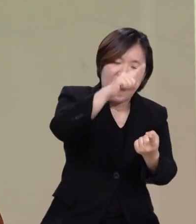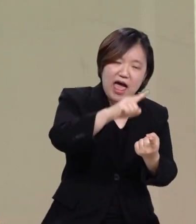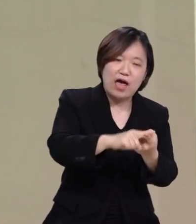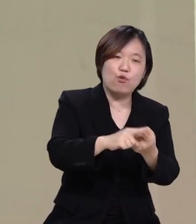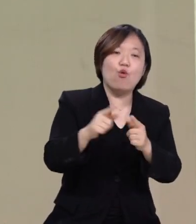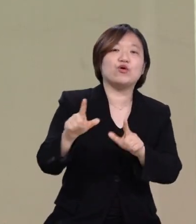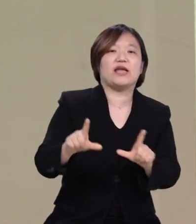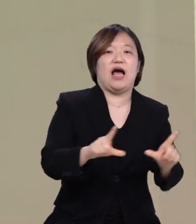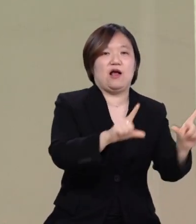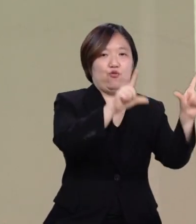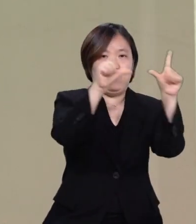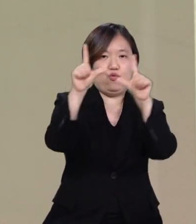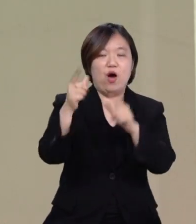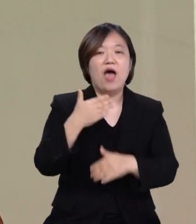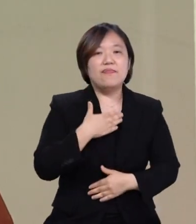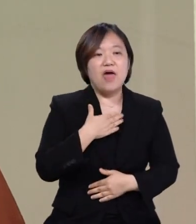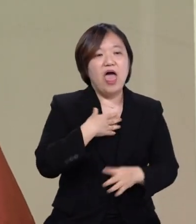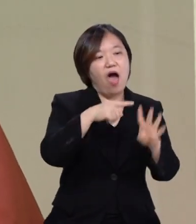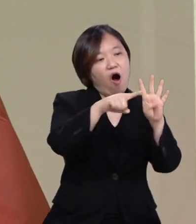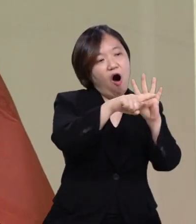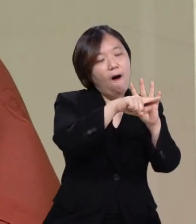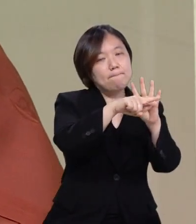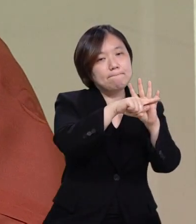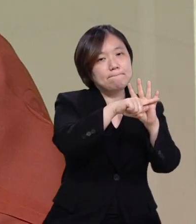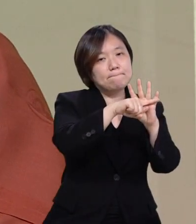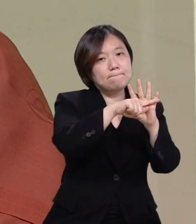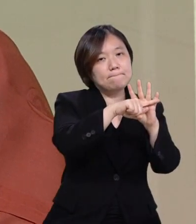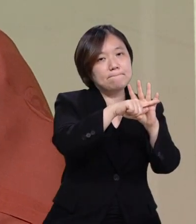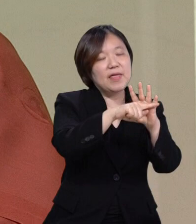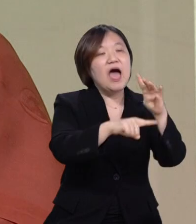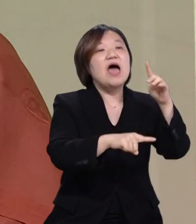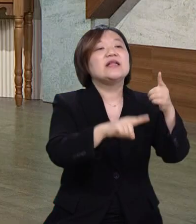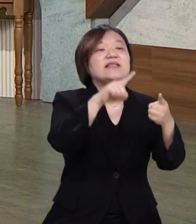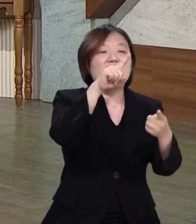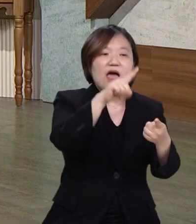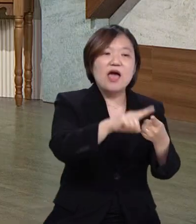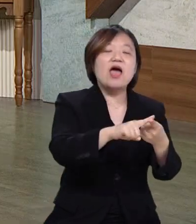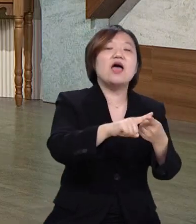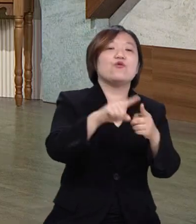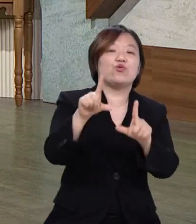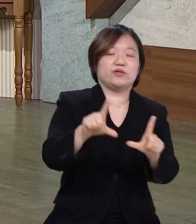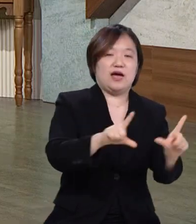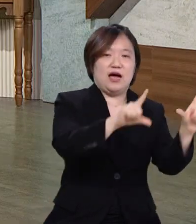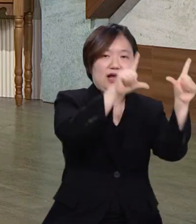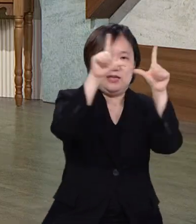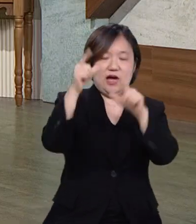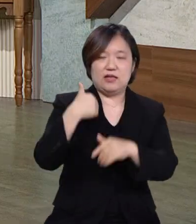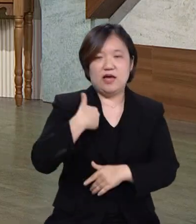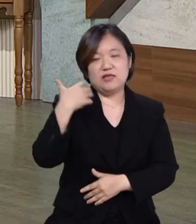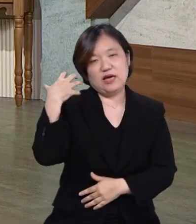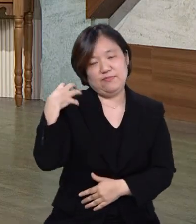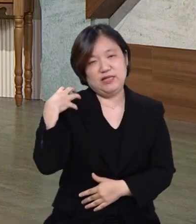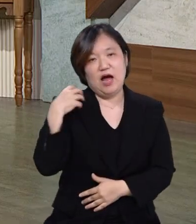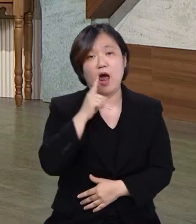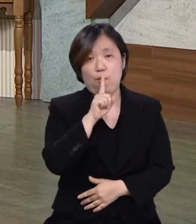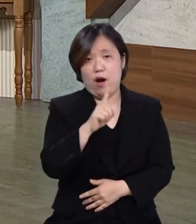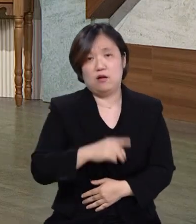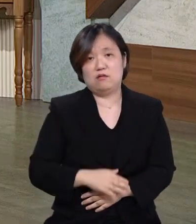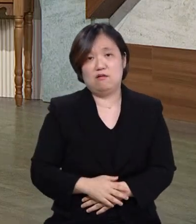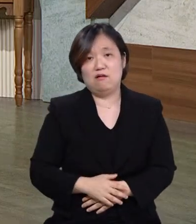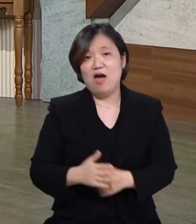지은 업의 인연대로 살아갈 뿐이다라고 말씀하셨습니다 그래서 뭐 부적이라든가 제사라든가